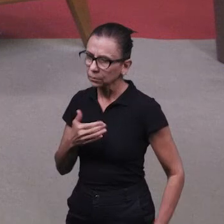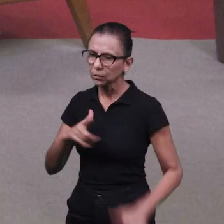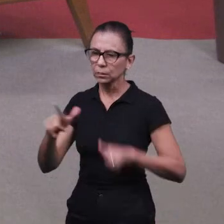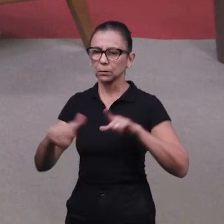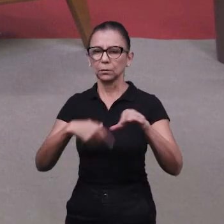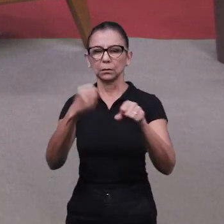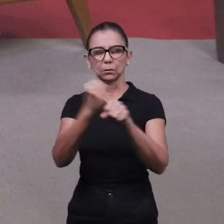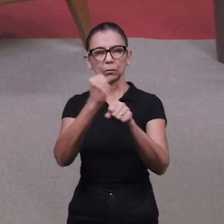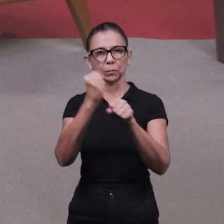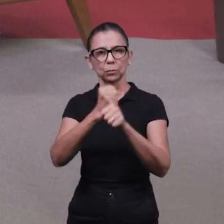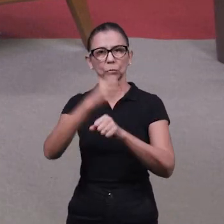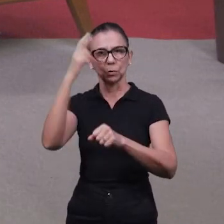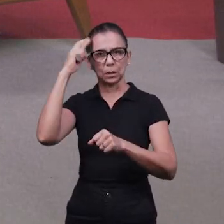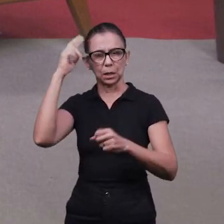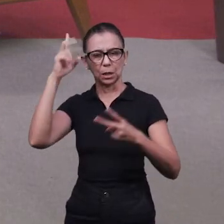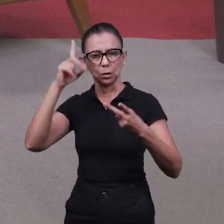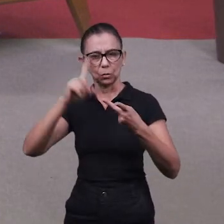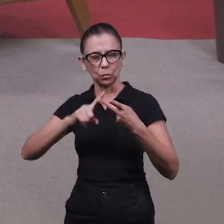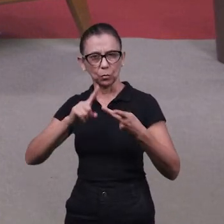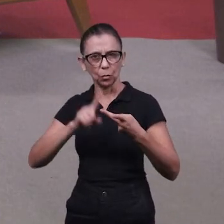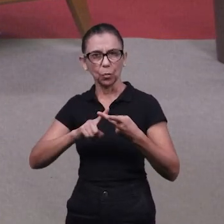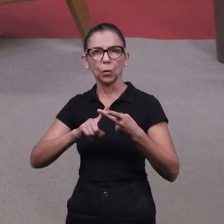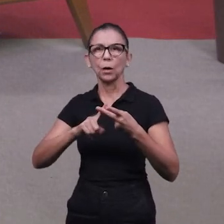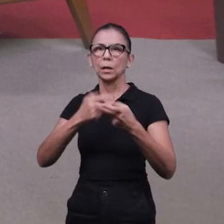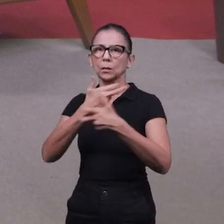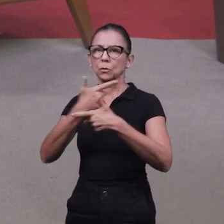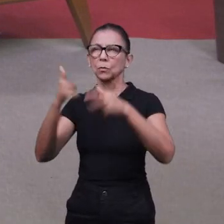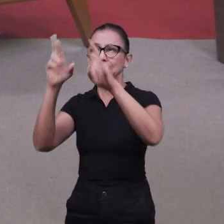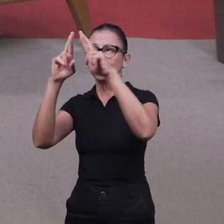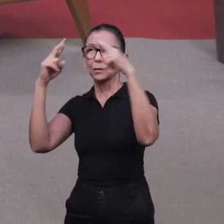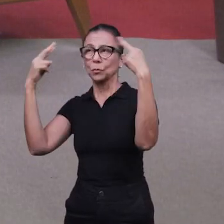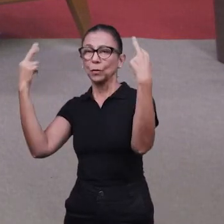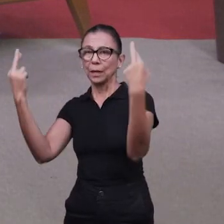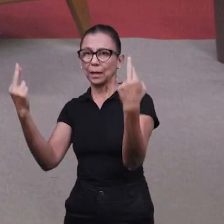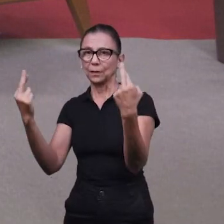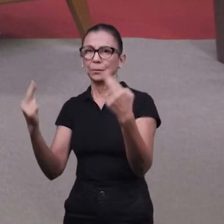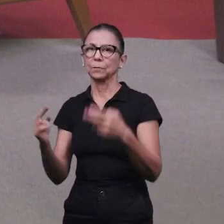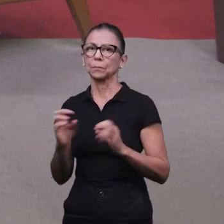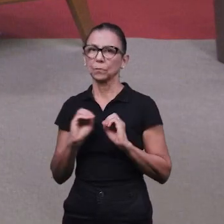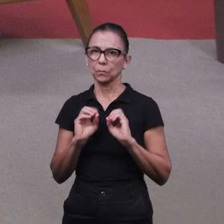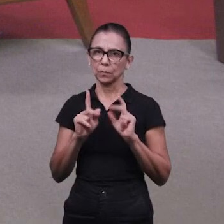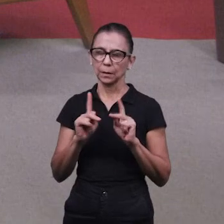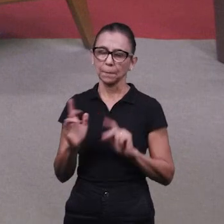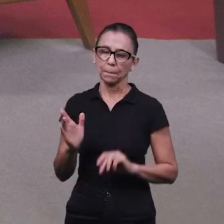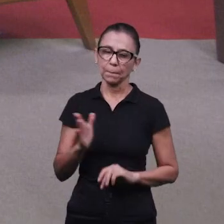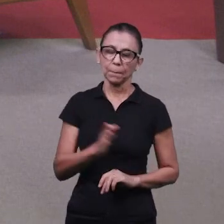par rapport à l'œuvre du Seigneur, par rapport à son royaume, mais ces trois vaillants,